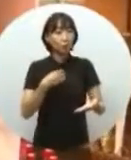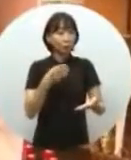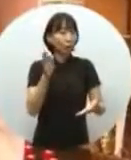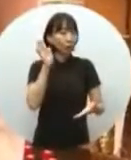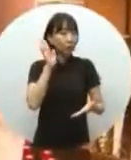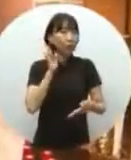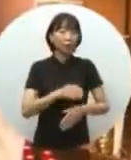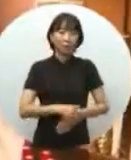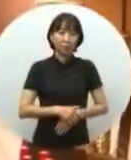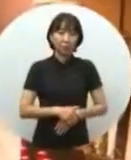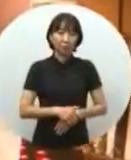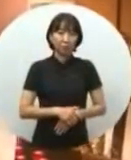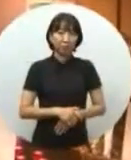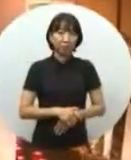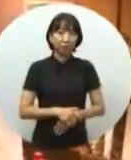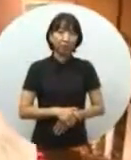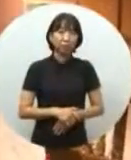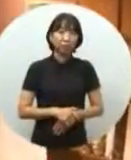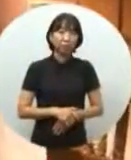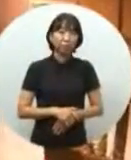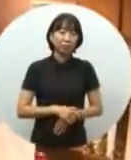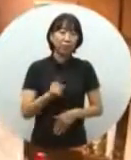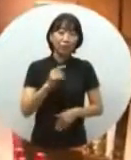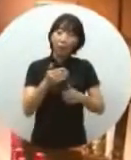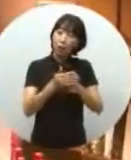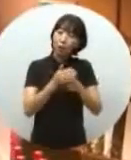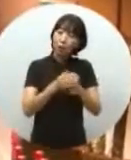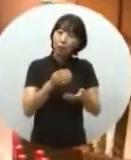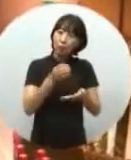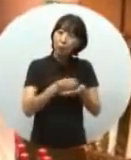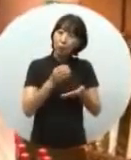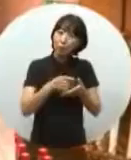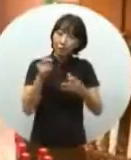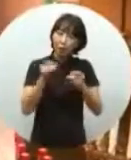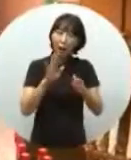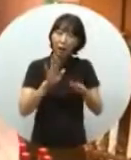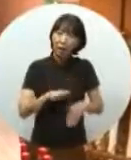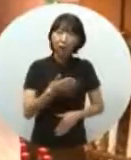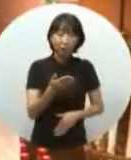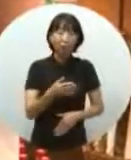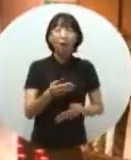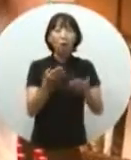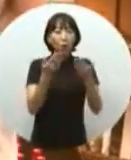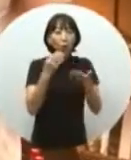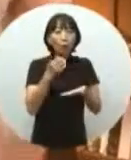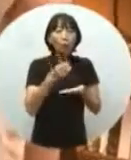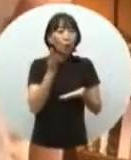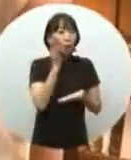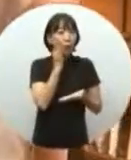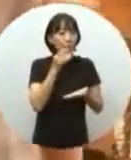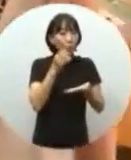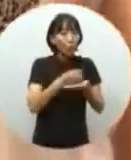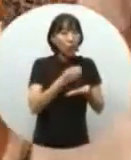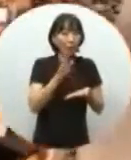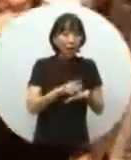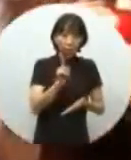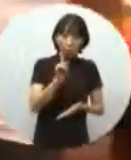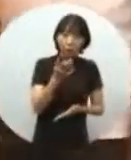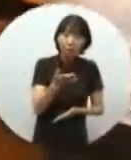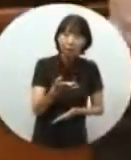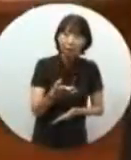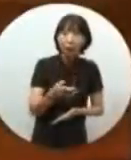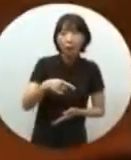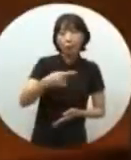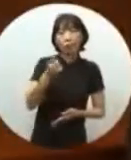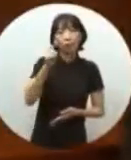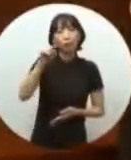はいはい、です、目の前で量って売ります。 何かおすすめのお茶はありますか？ はい、そうですね、濃いお茶で美味しいお茶があるんですよ。 はい、どれですか？ これはね、100グラ